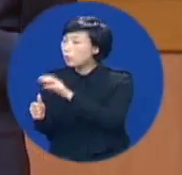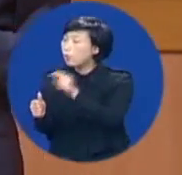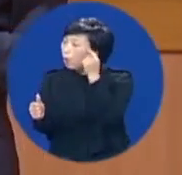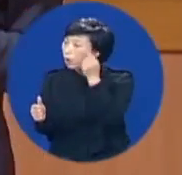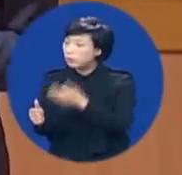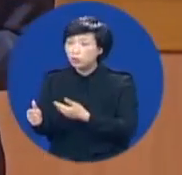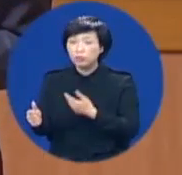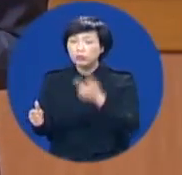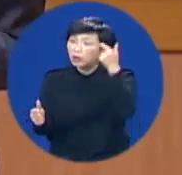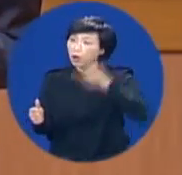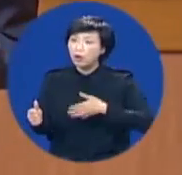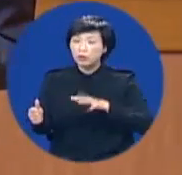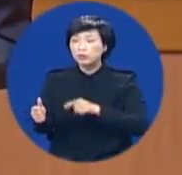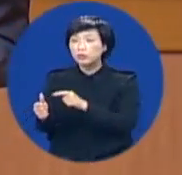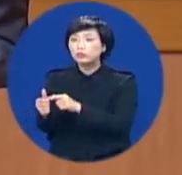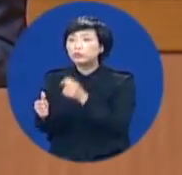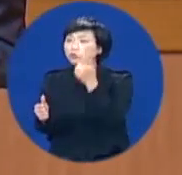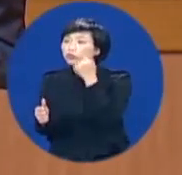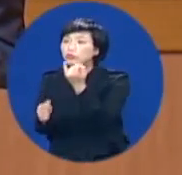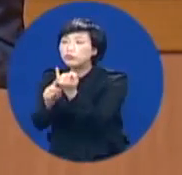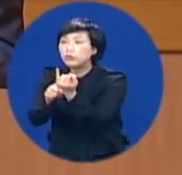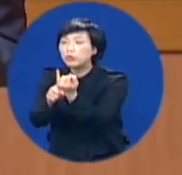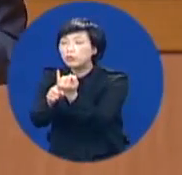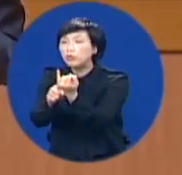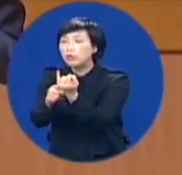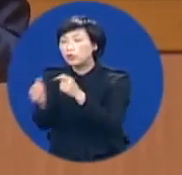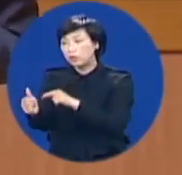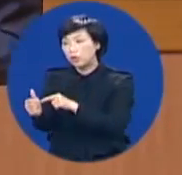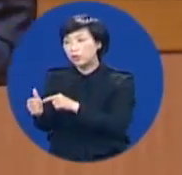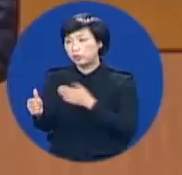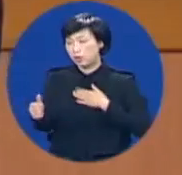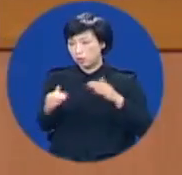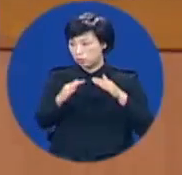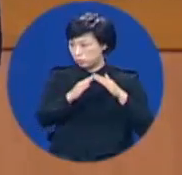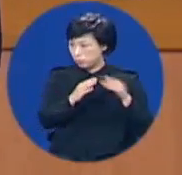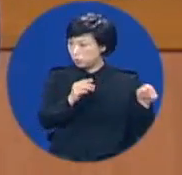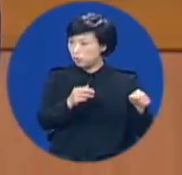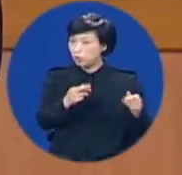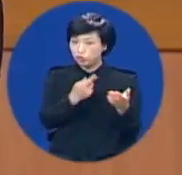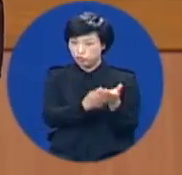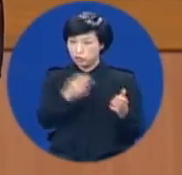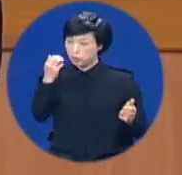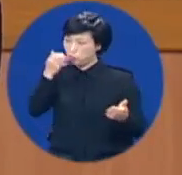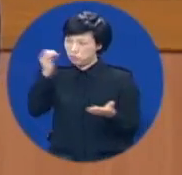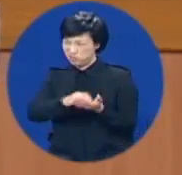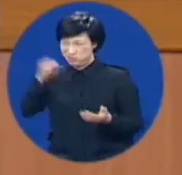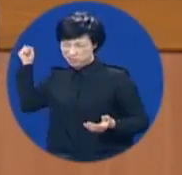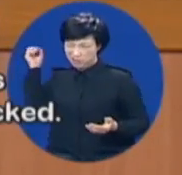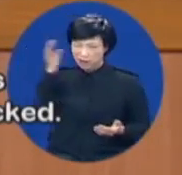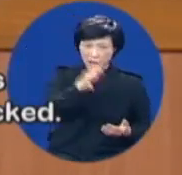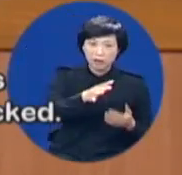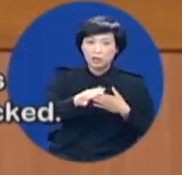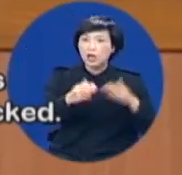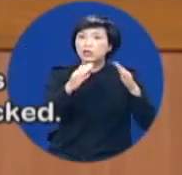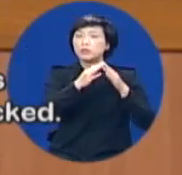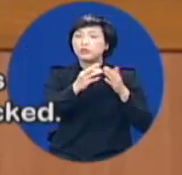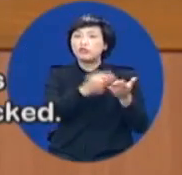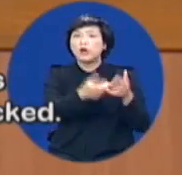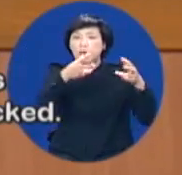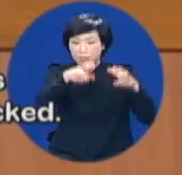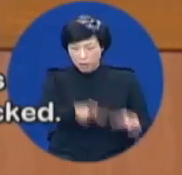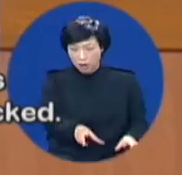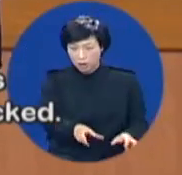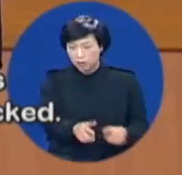아주머니 누구신지는 모르겠지만은 돌멩이를 던져서 큰 유리창에 저희 교회 박살이